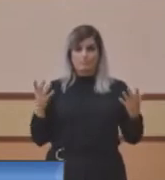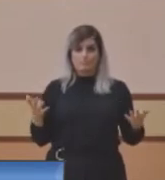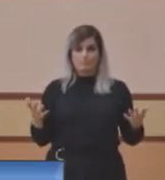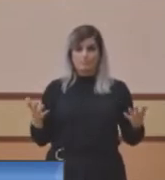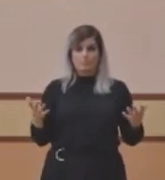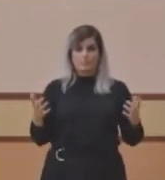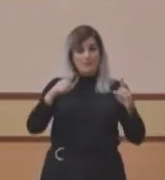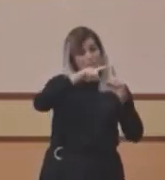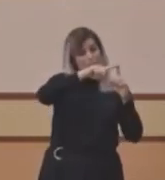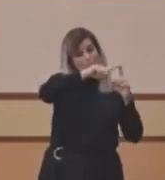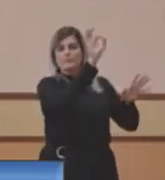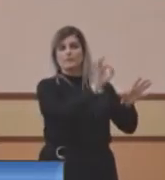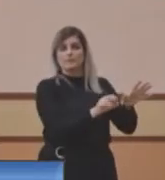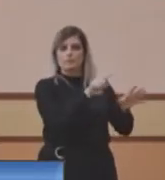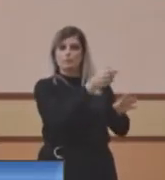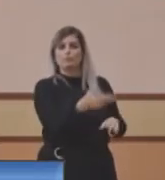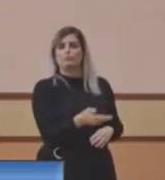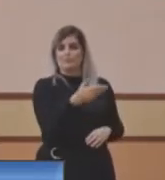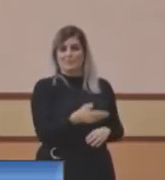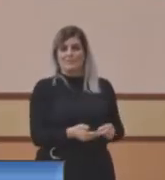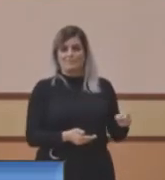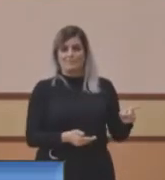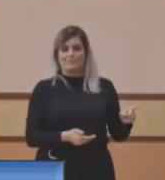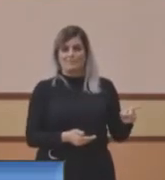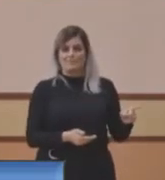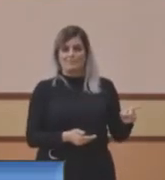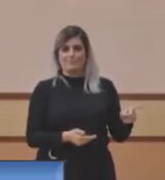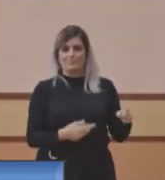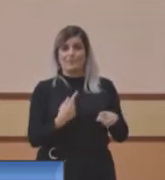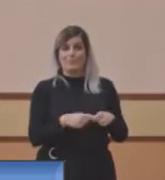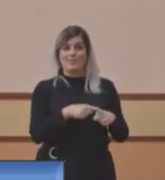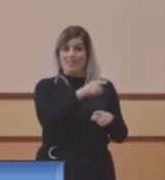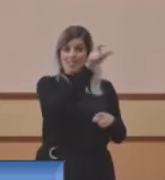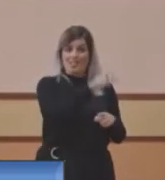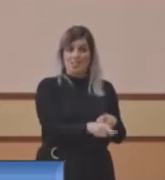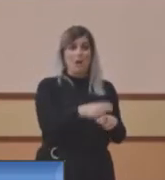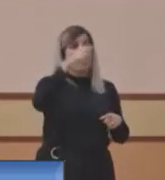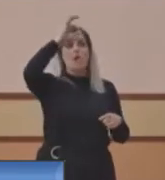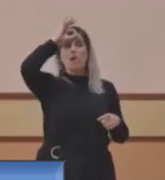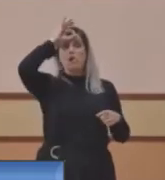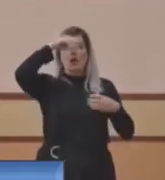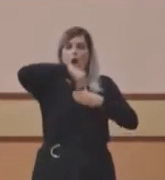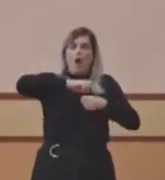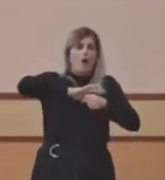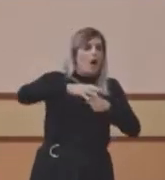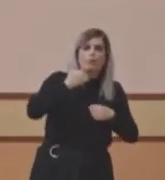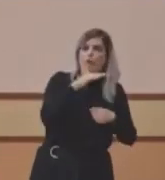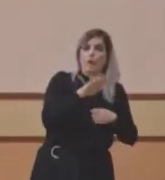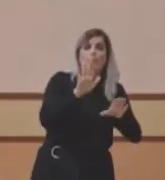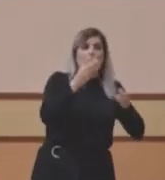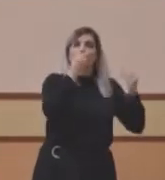necessari l'esforç de tothom. I és rellevant perquè no només això està contagiant, sinó que també a vegades aquests casos